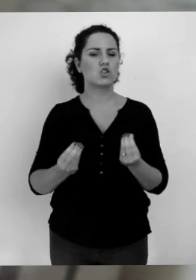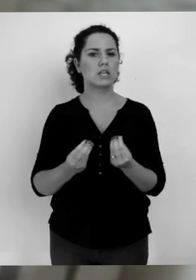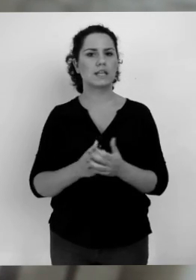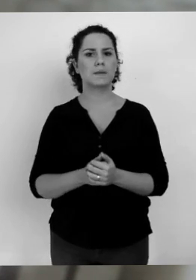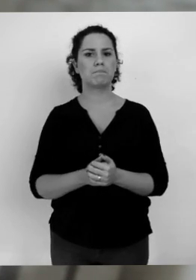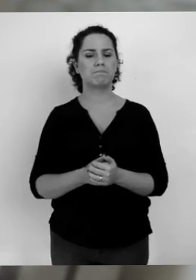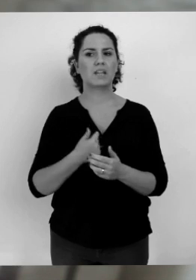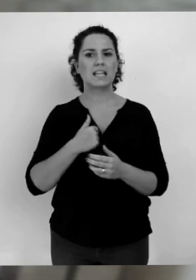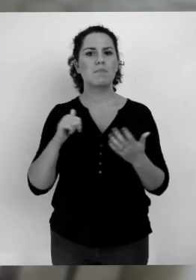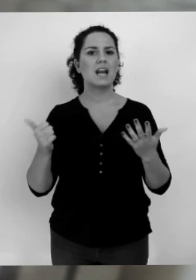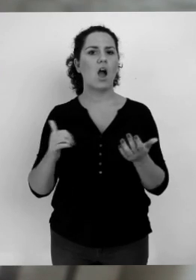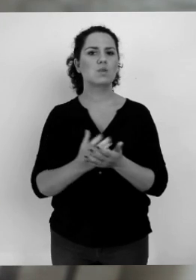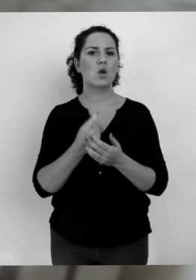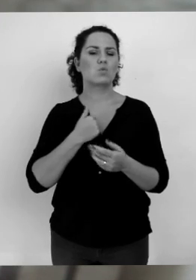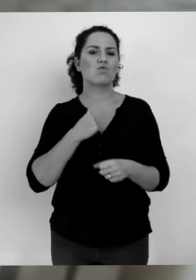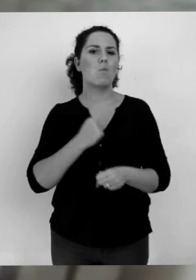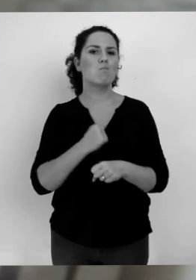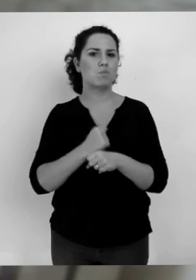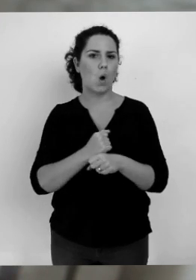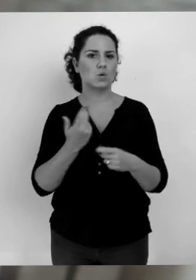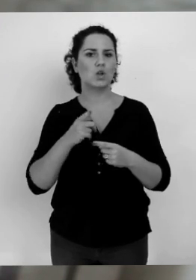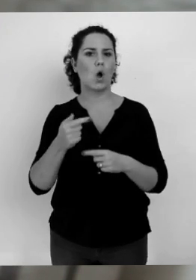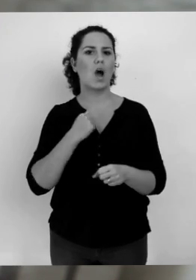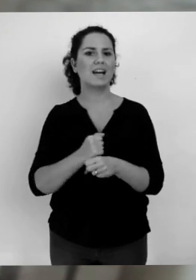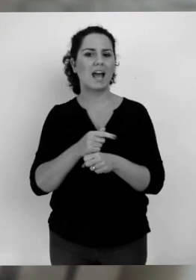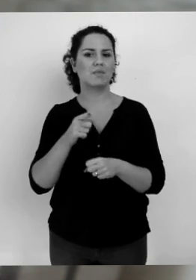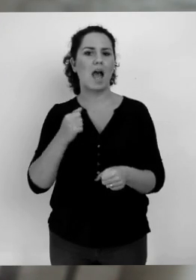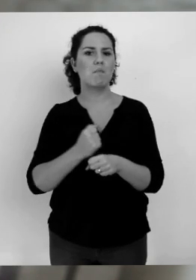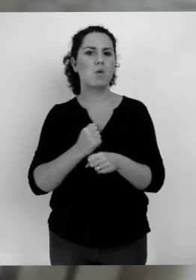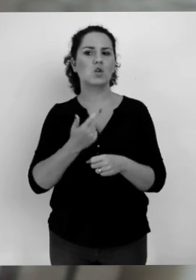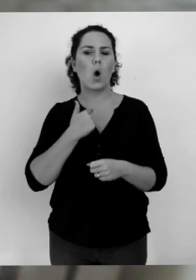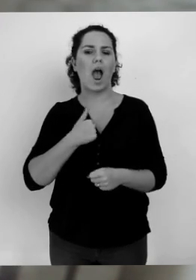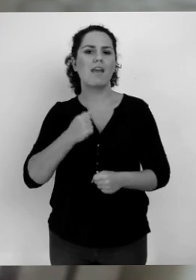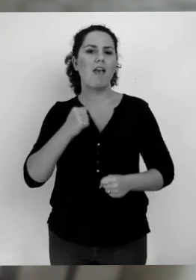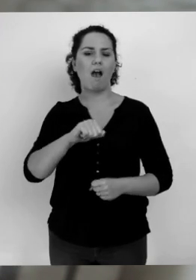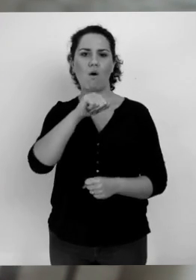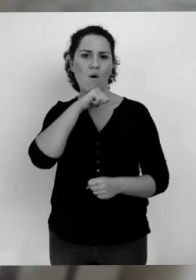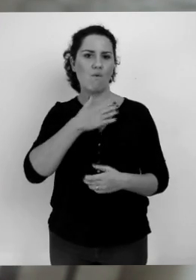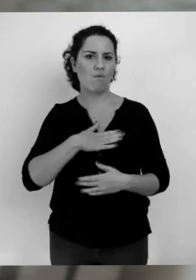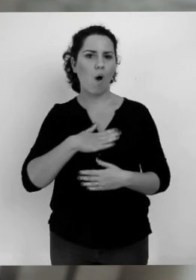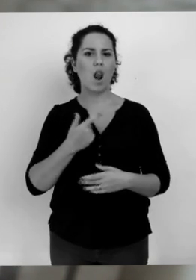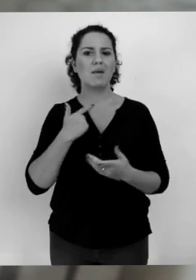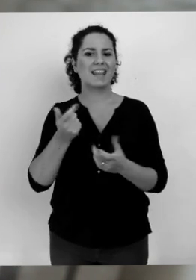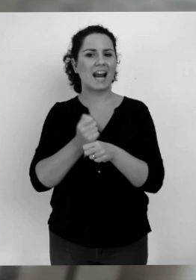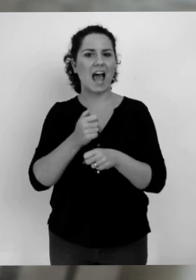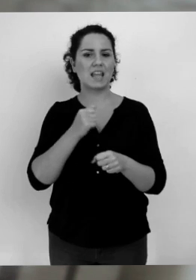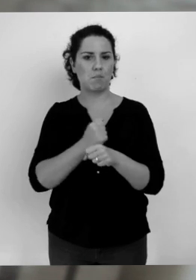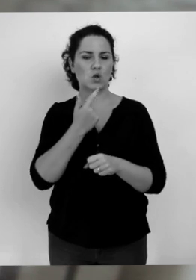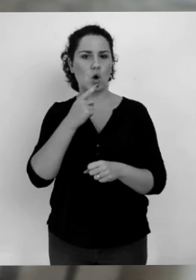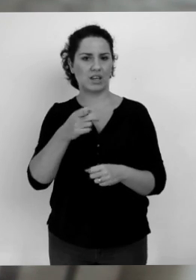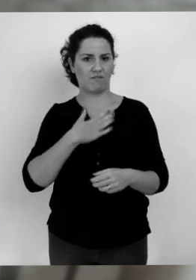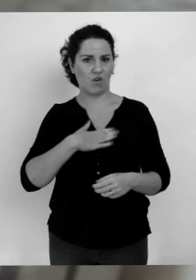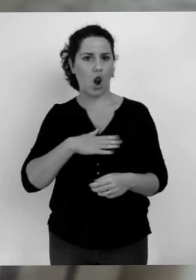najuspješniji? Najuspješniji sam u svom poslu, zato što radim taj posao koji ja jako volim. Kada radite posao koji